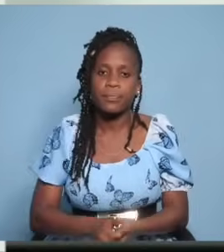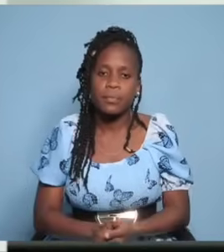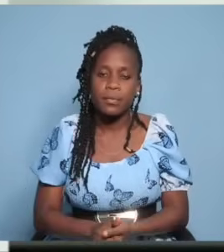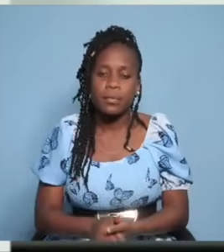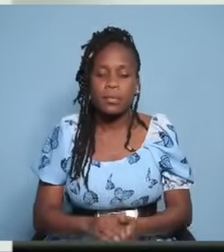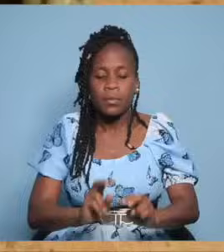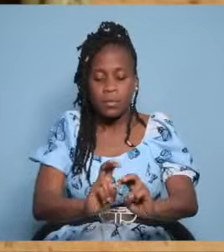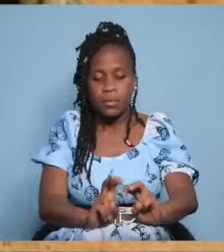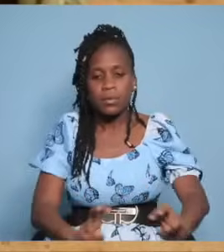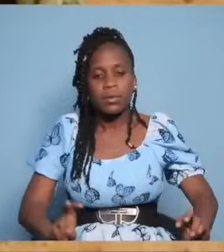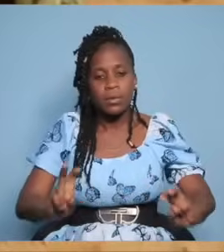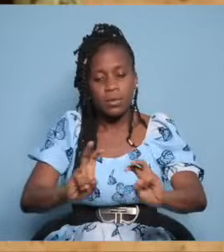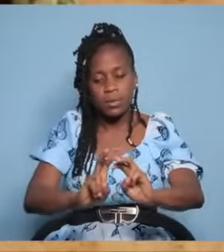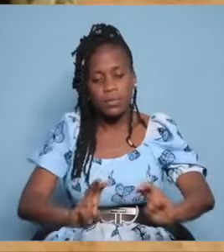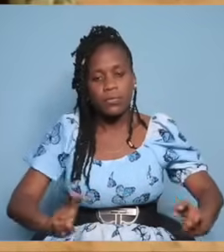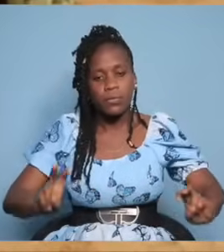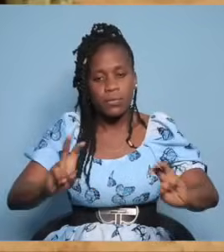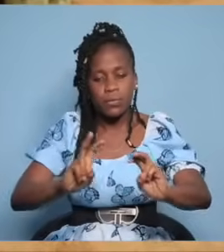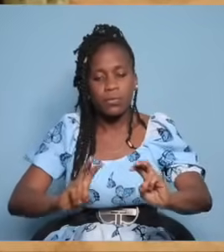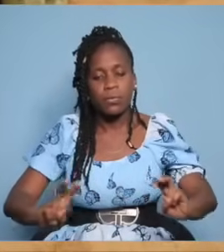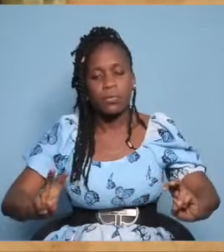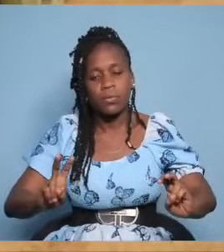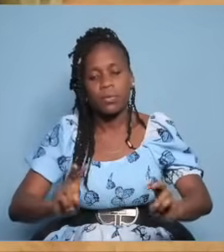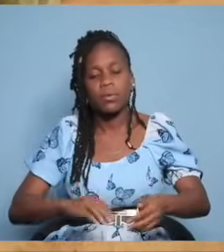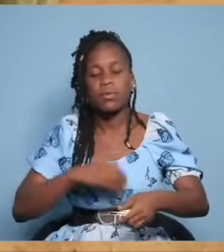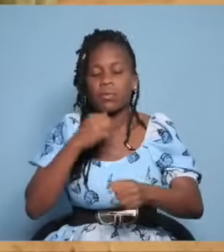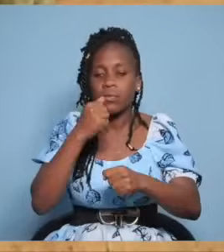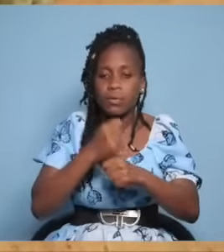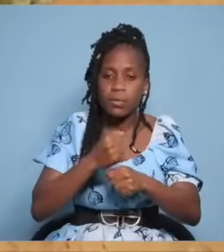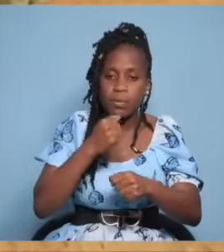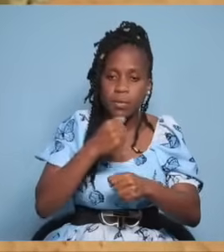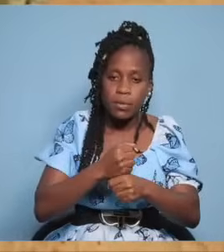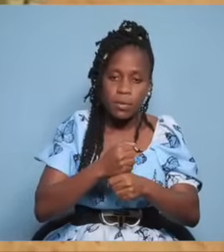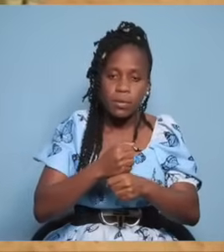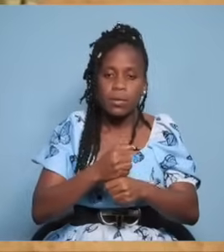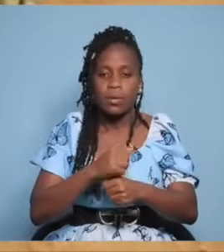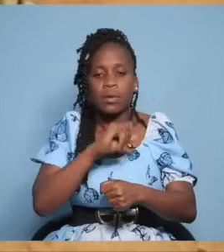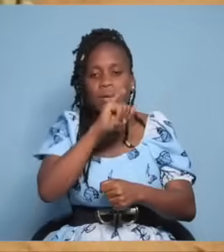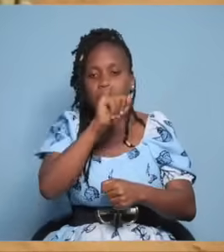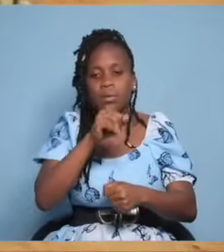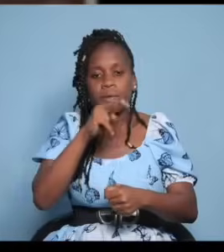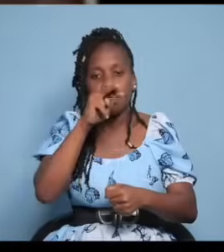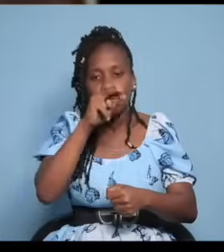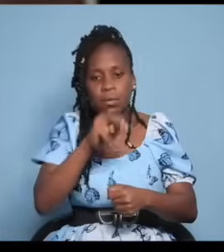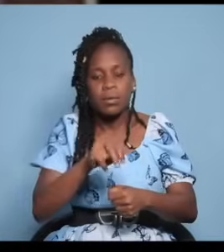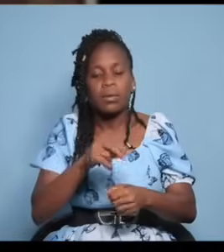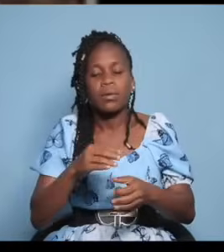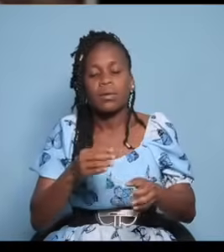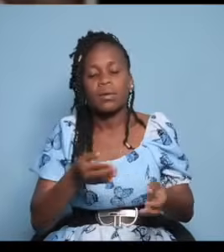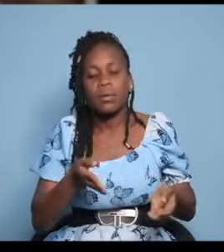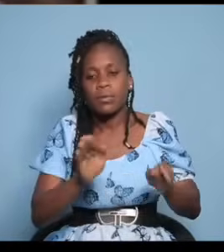Tafiti zikaenda na kurudi na kufanyika. John Garang de Mebia akahifadhiwa